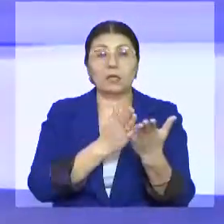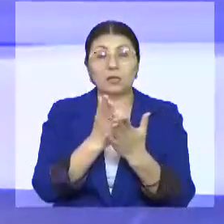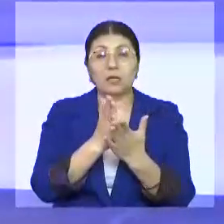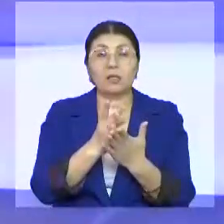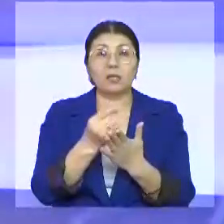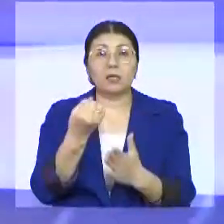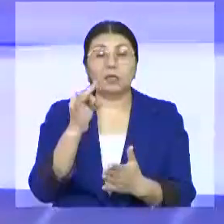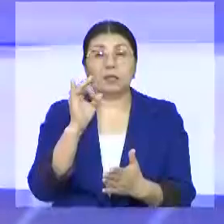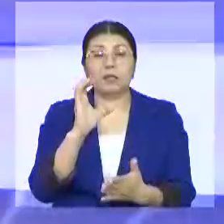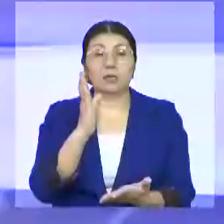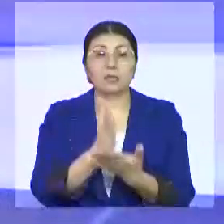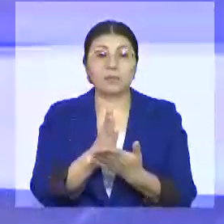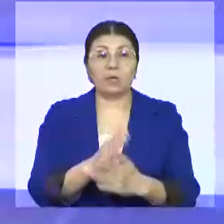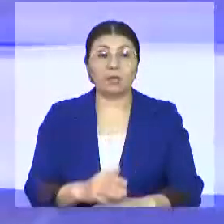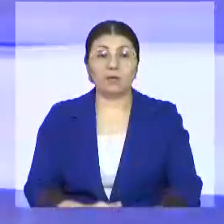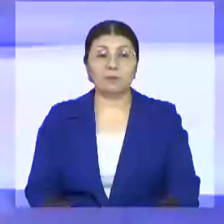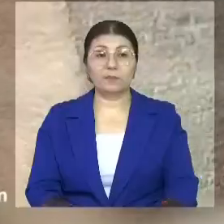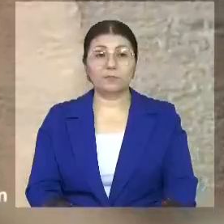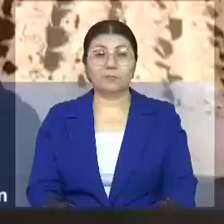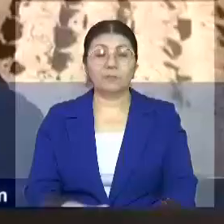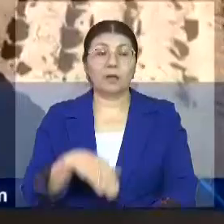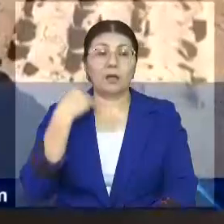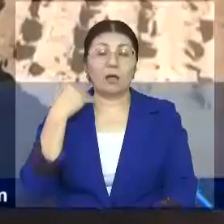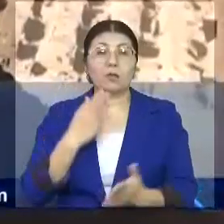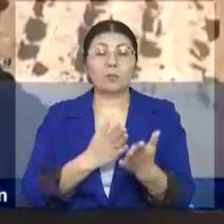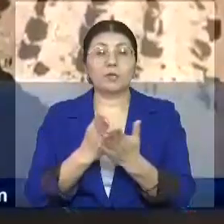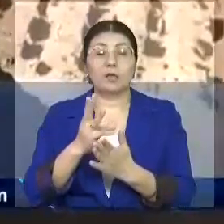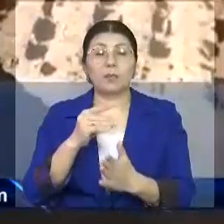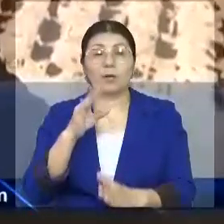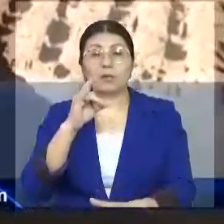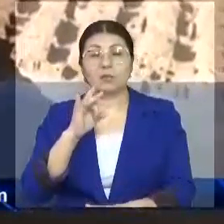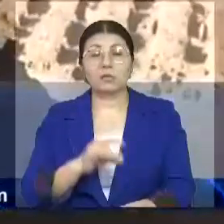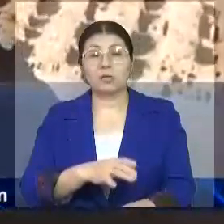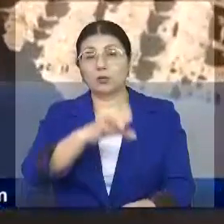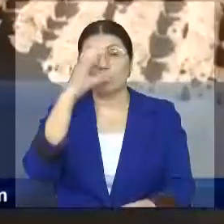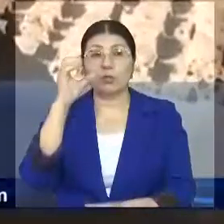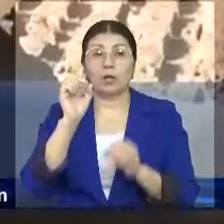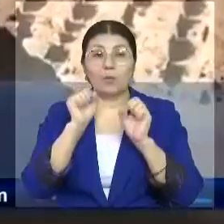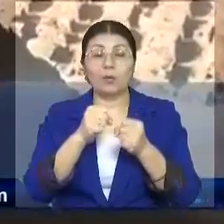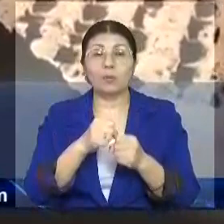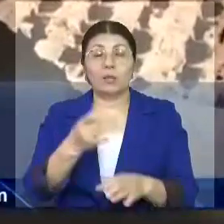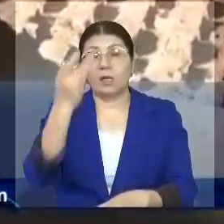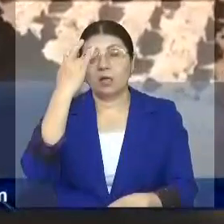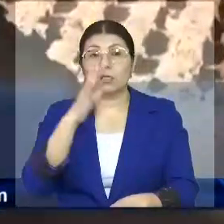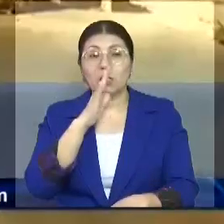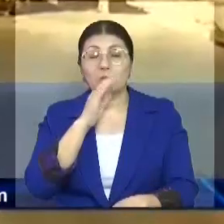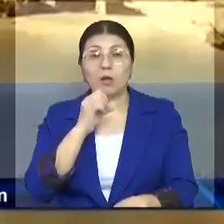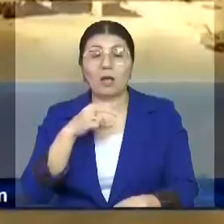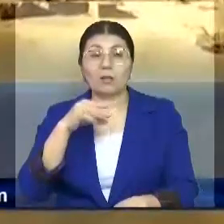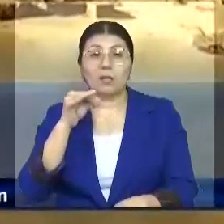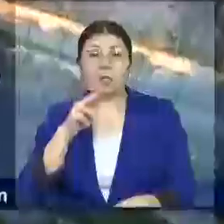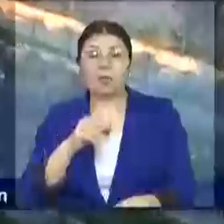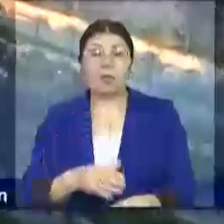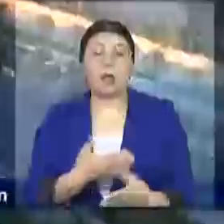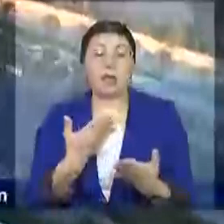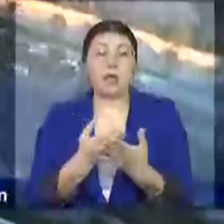бағасы қанша? Әріптестерім біліп келді. Ақтөбеден тікелей Мысырға және Түркияға бара аласыз. Жаз кезінде Анталияға сұраныс жоғары.